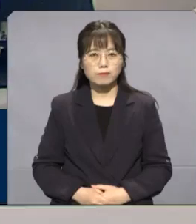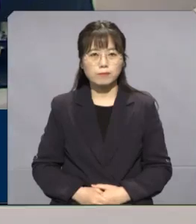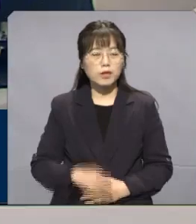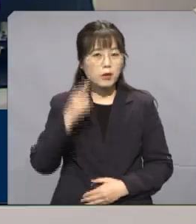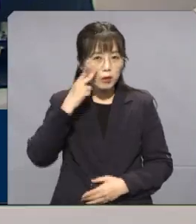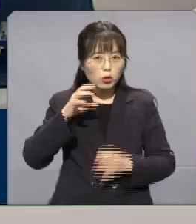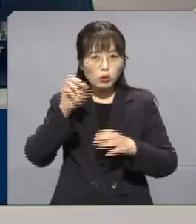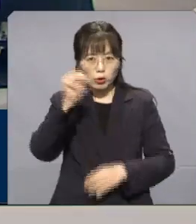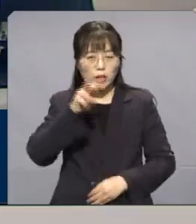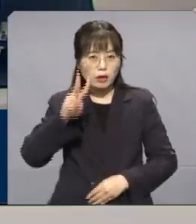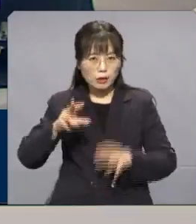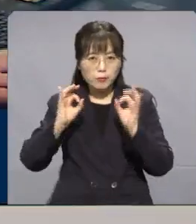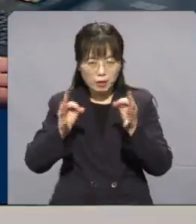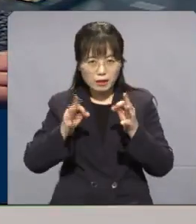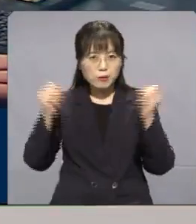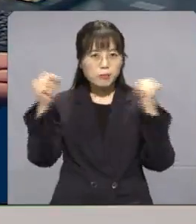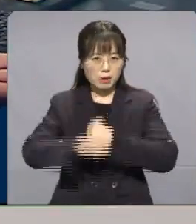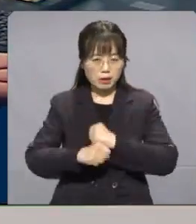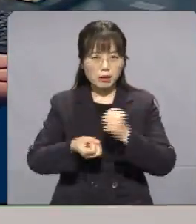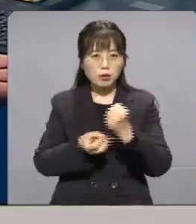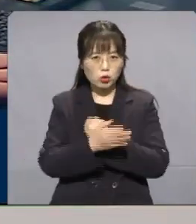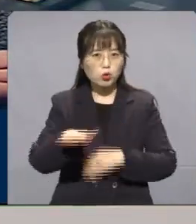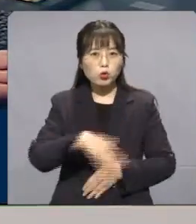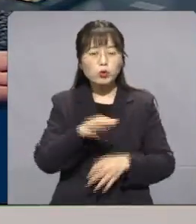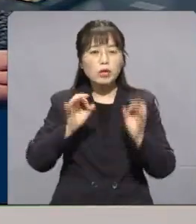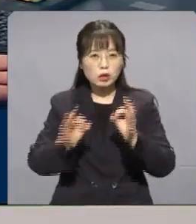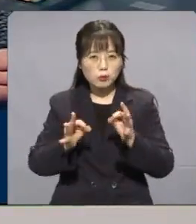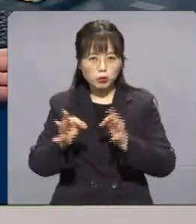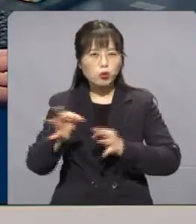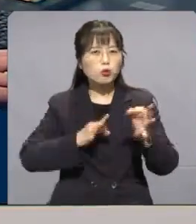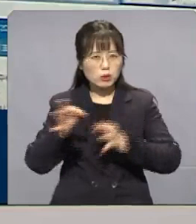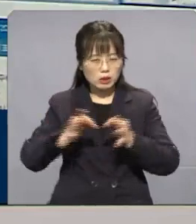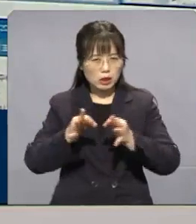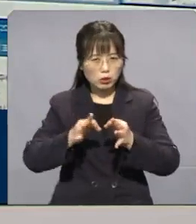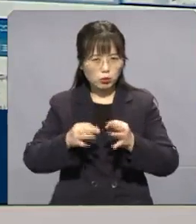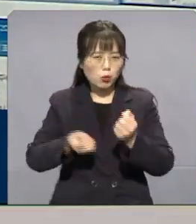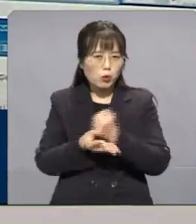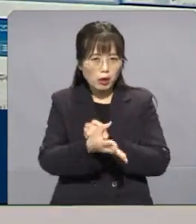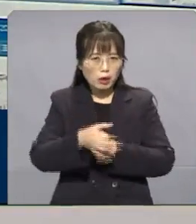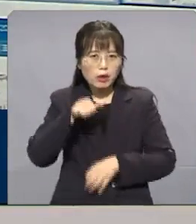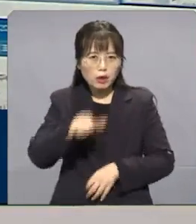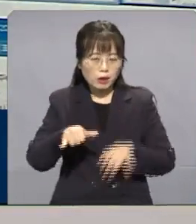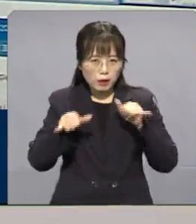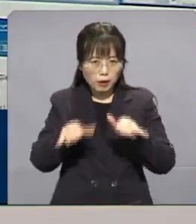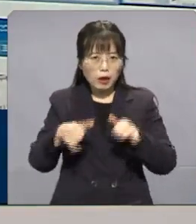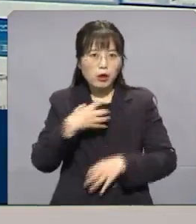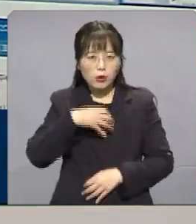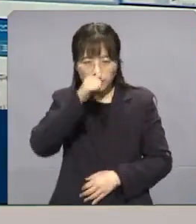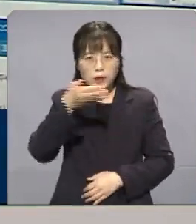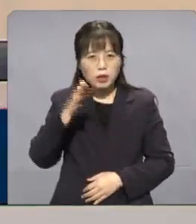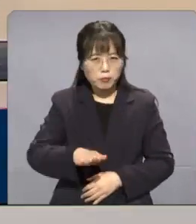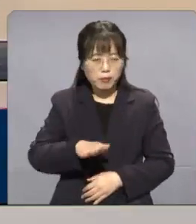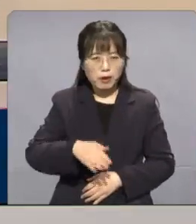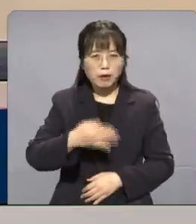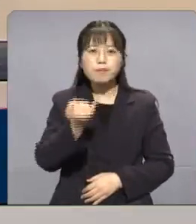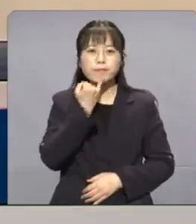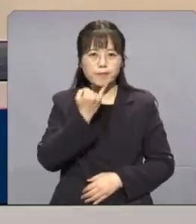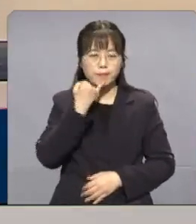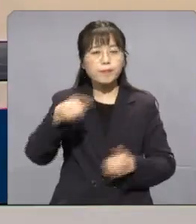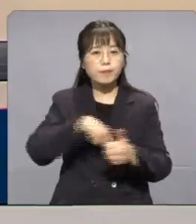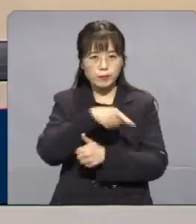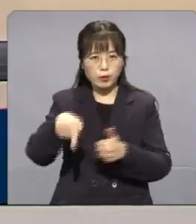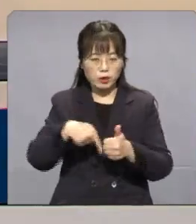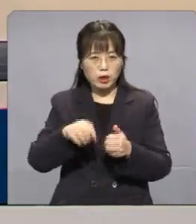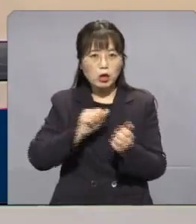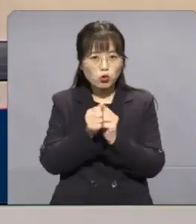미국 실리콘밸리 뱅크 파산 여파로 우리 금융시장도 흔들릴까 우려감이 나왔지만 일단은 한숨 돌리는 분위기입니다